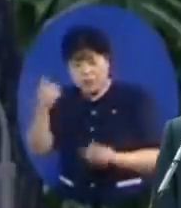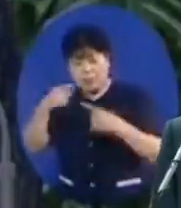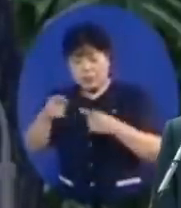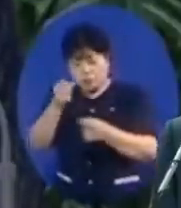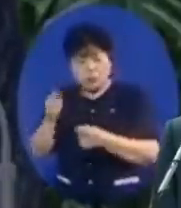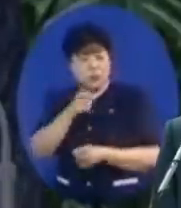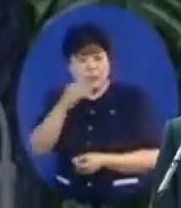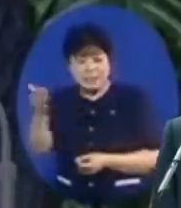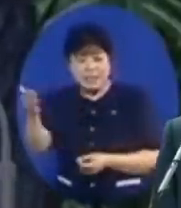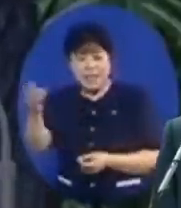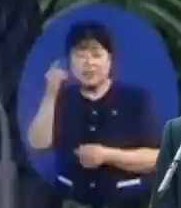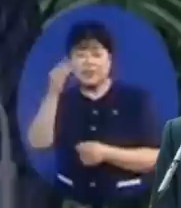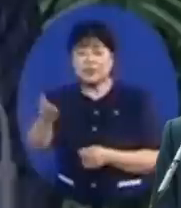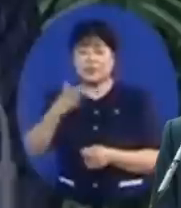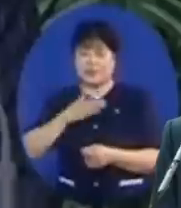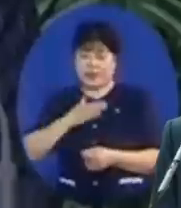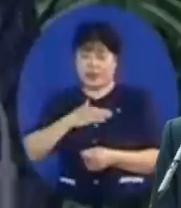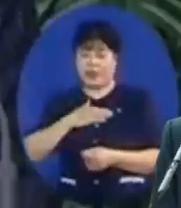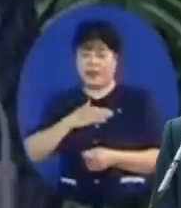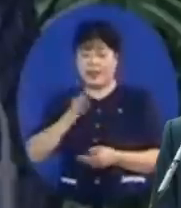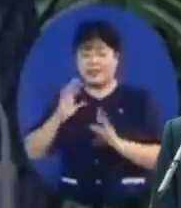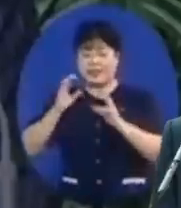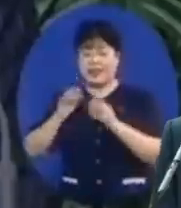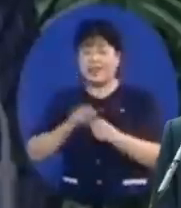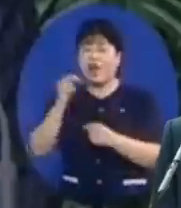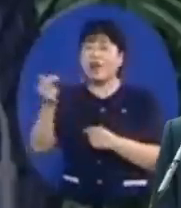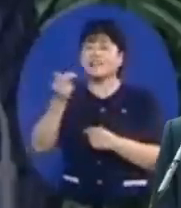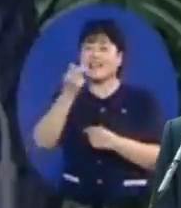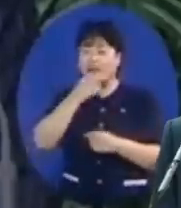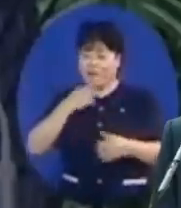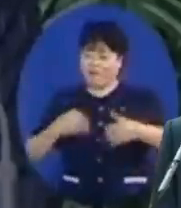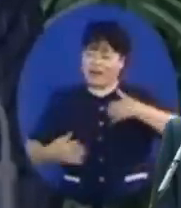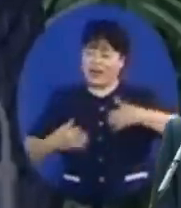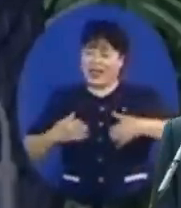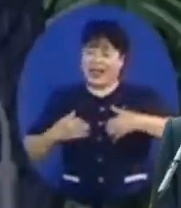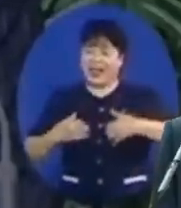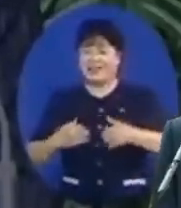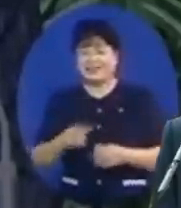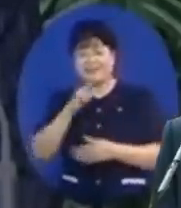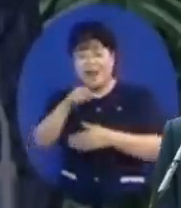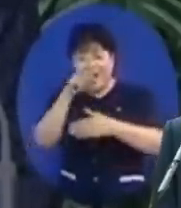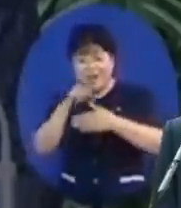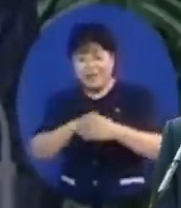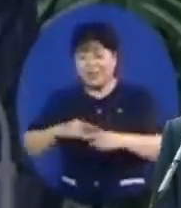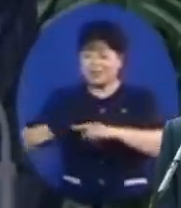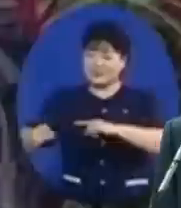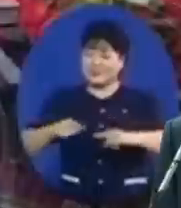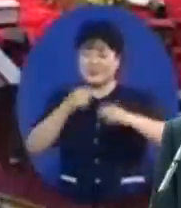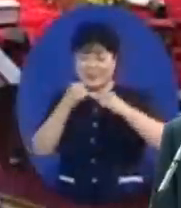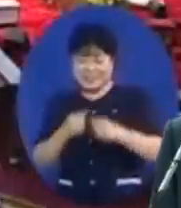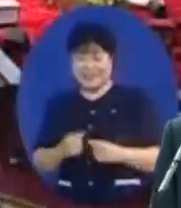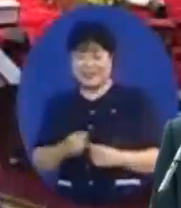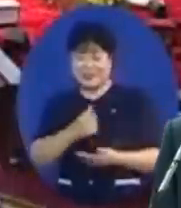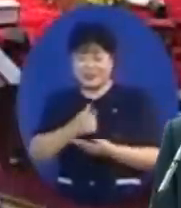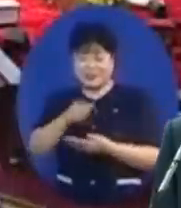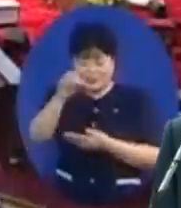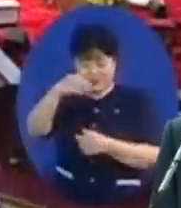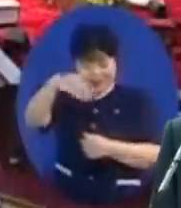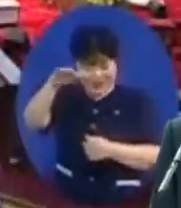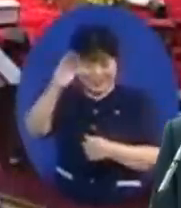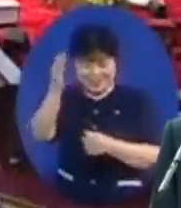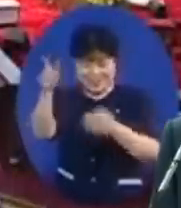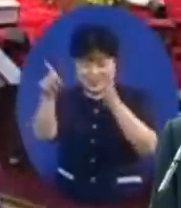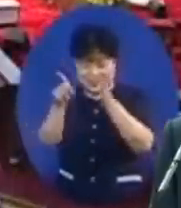쏘는 것이 어디냐. 여러분과 나로 하여금 천국과 영생 풍랑만 마음속에 누리며 살다가 주님 앞에